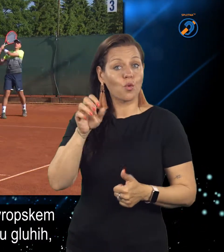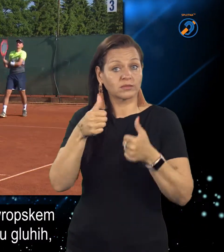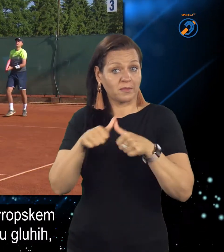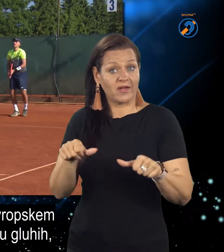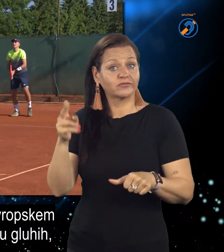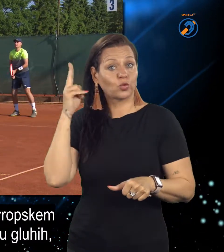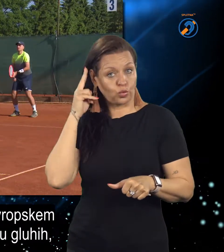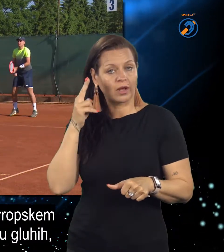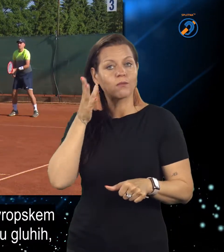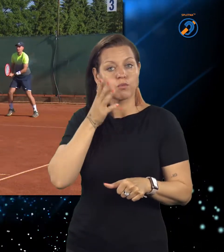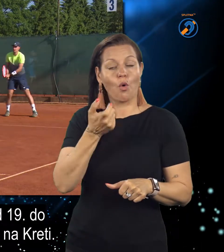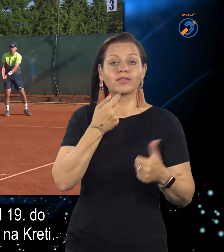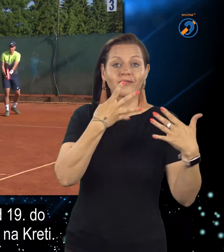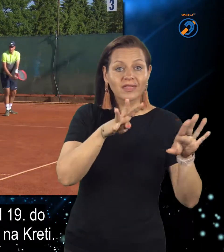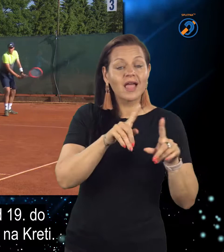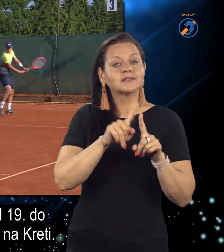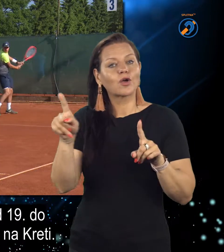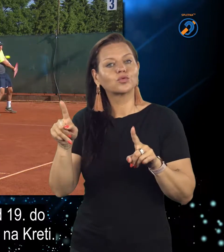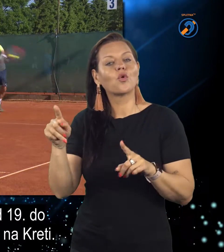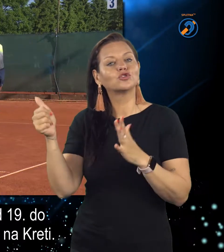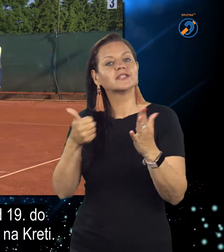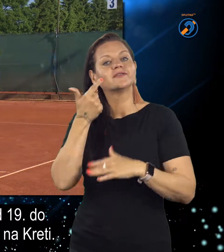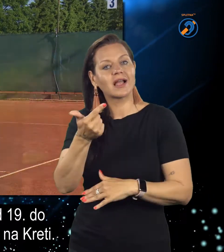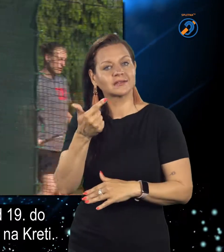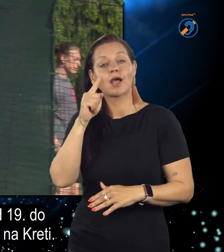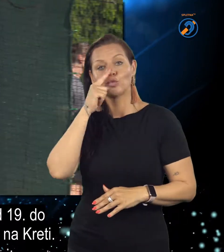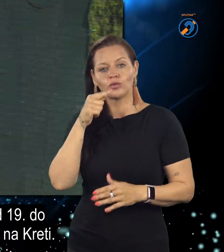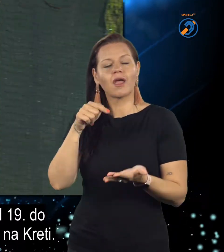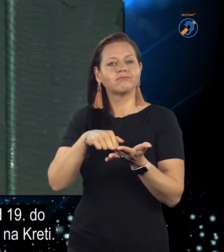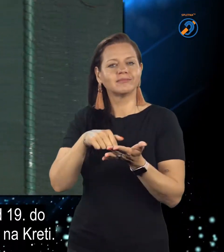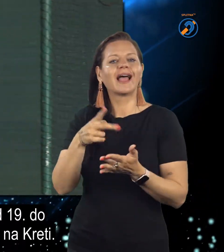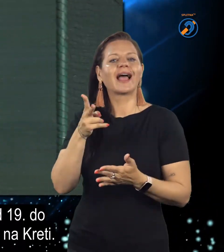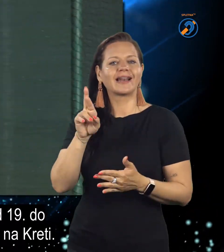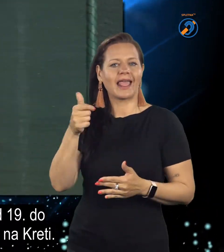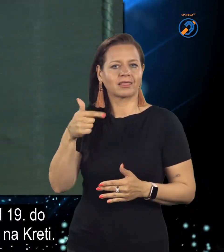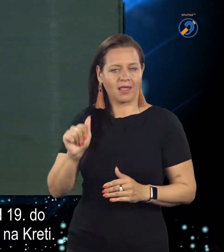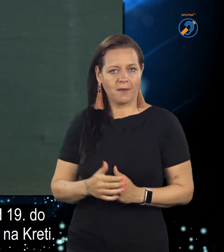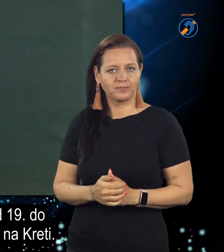bo od 19. do 26. junija na Kreti.